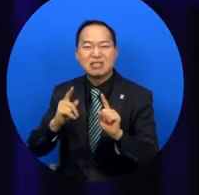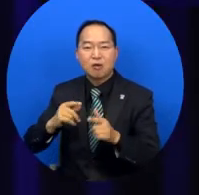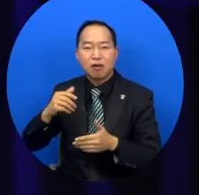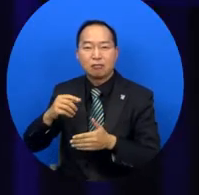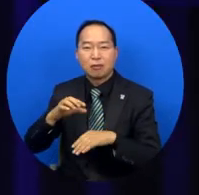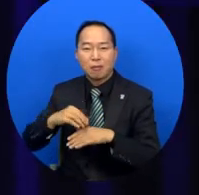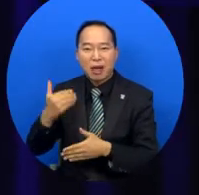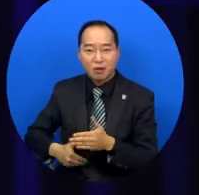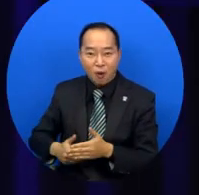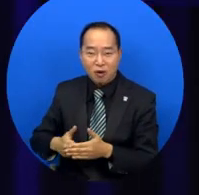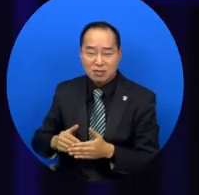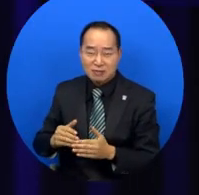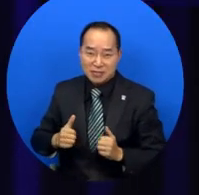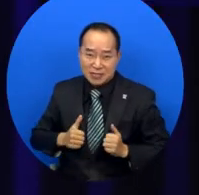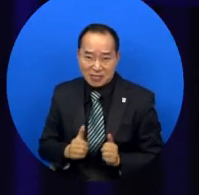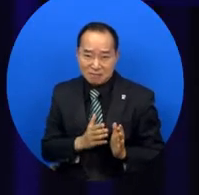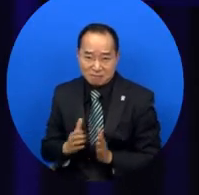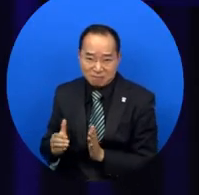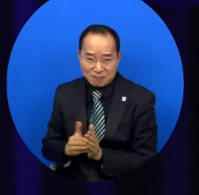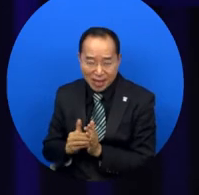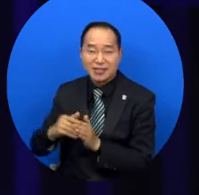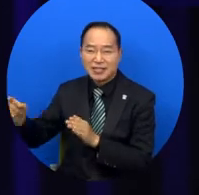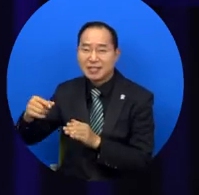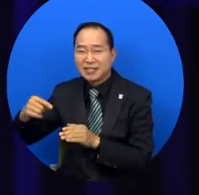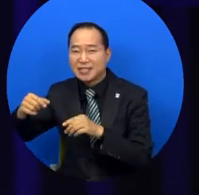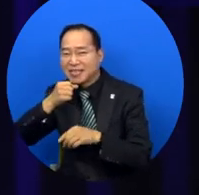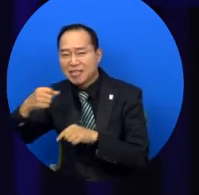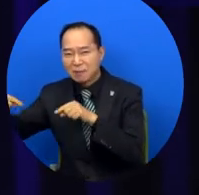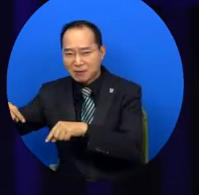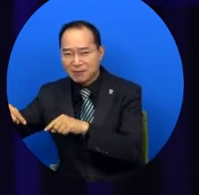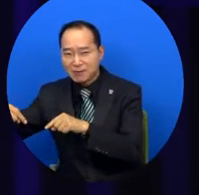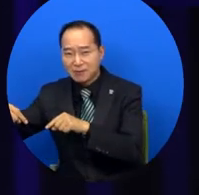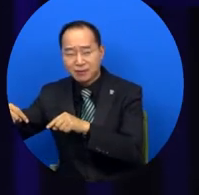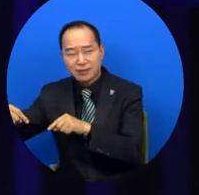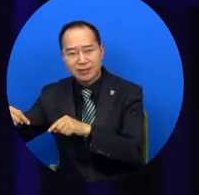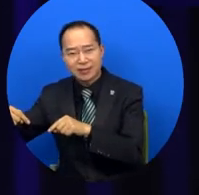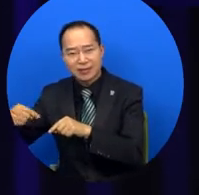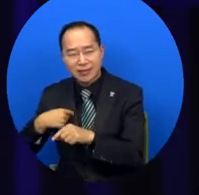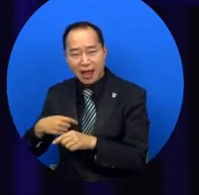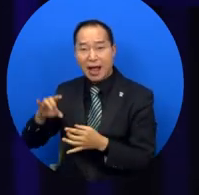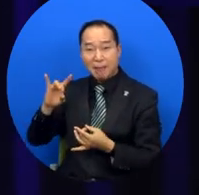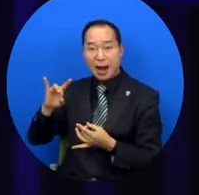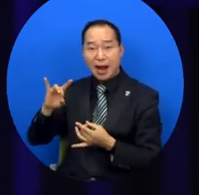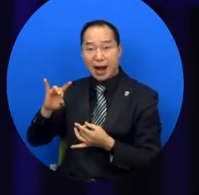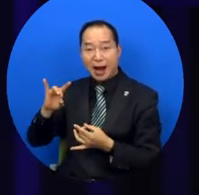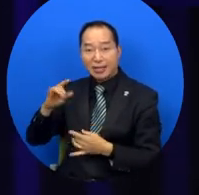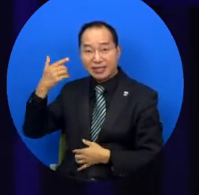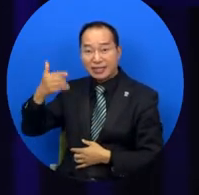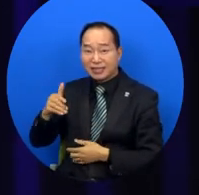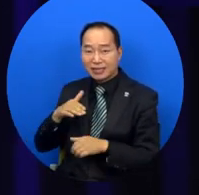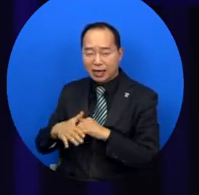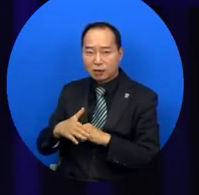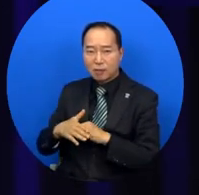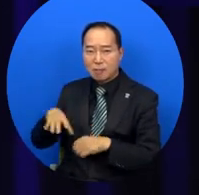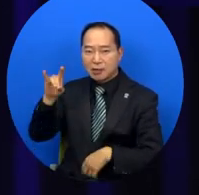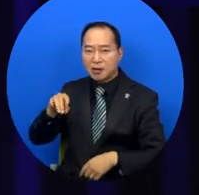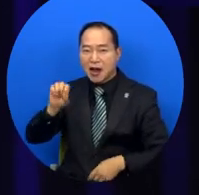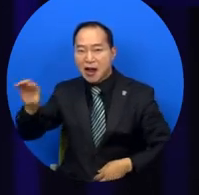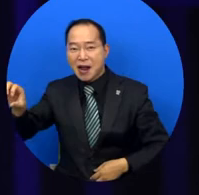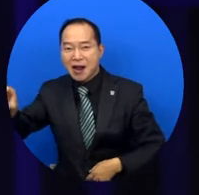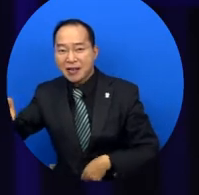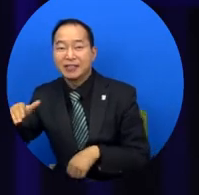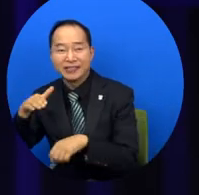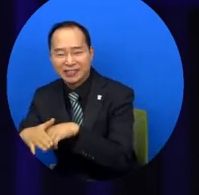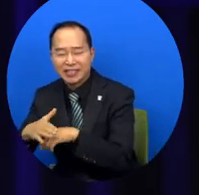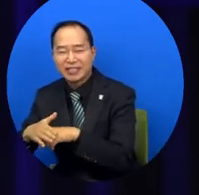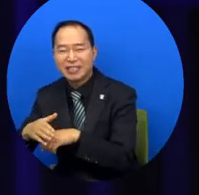그래서 엄청나게 열심히 준비해서 가서 인터뷰를 내가 말하는 말 공격성 인터뷰라고 가서 질문을